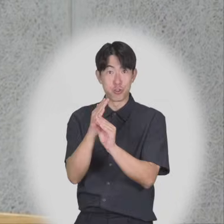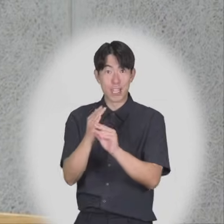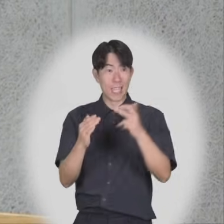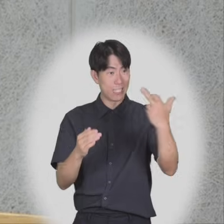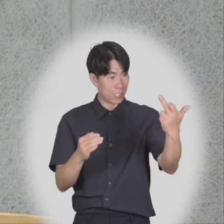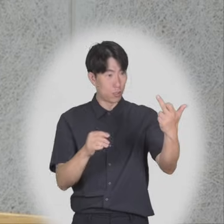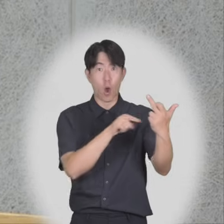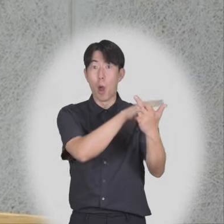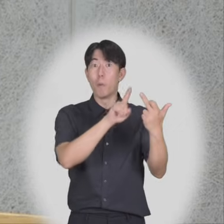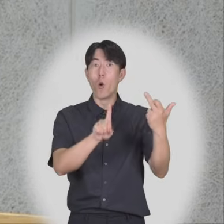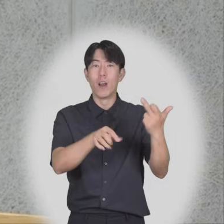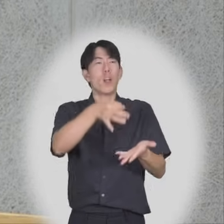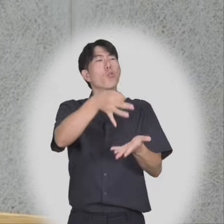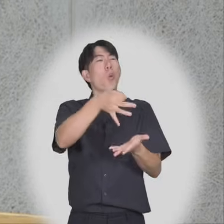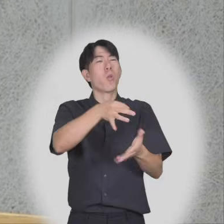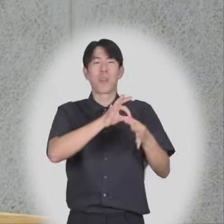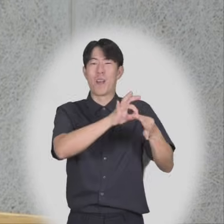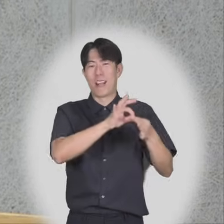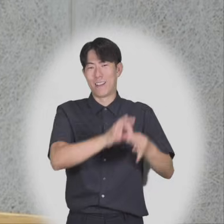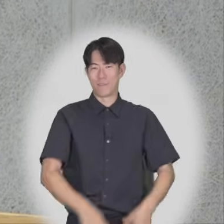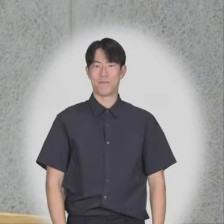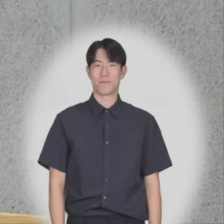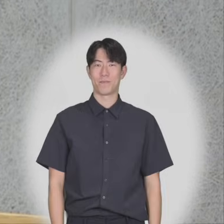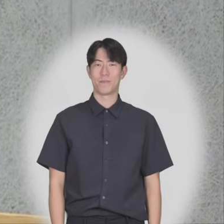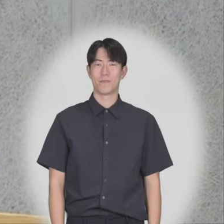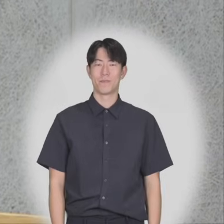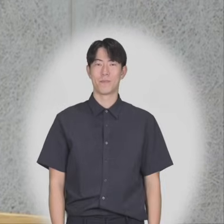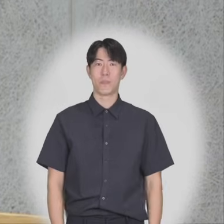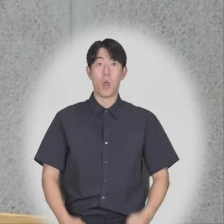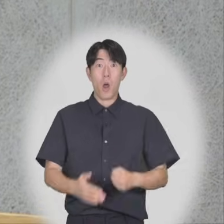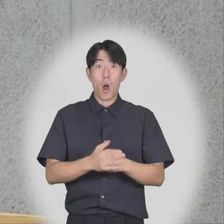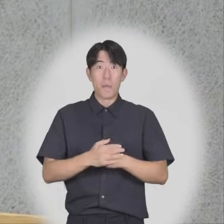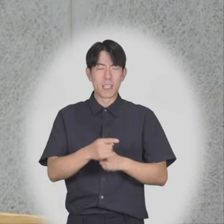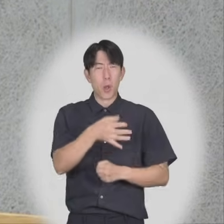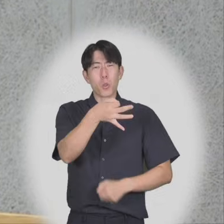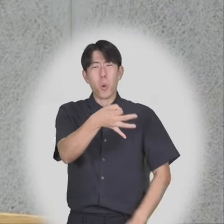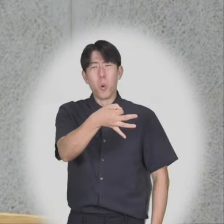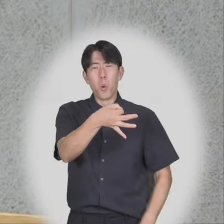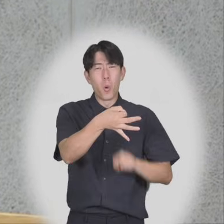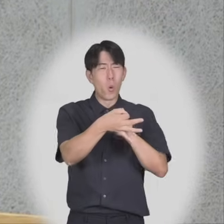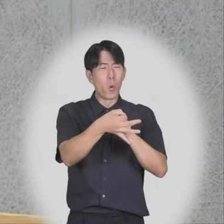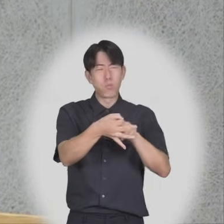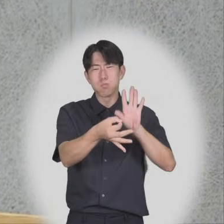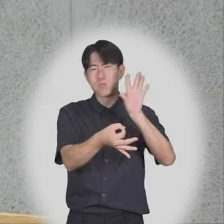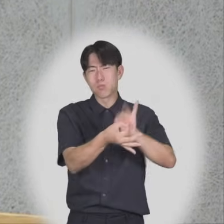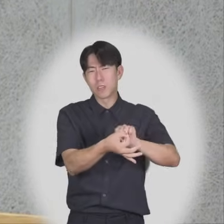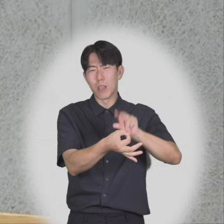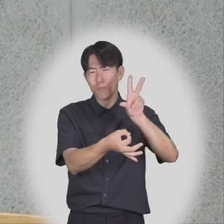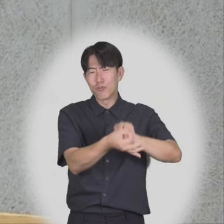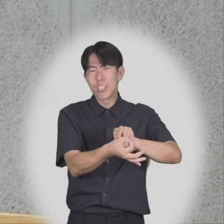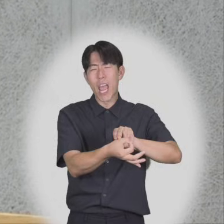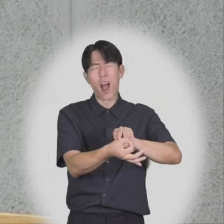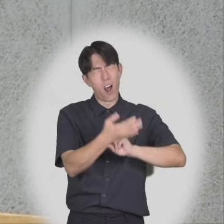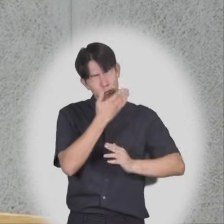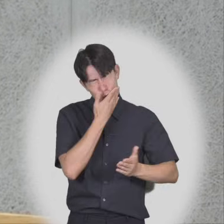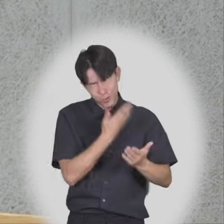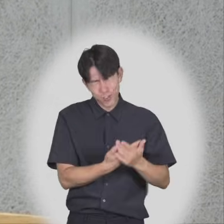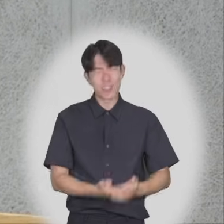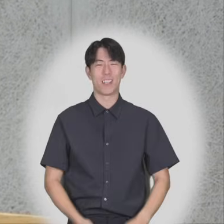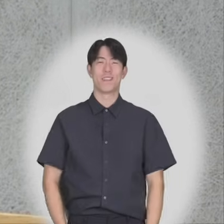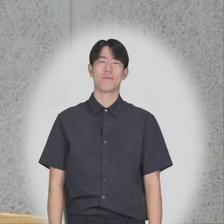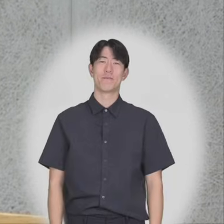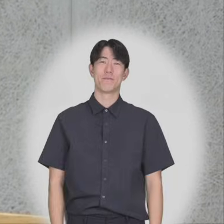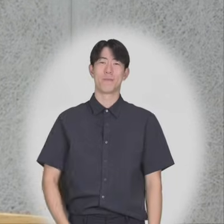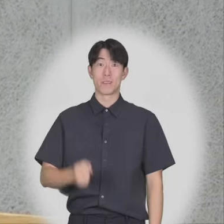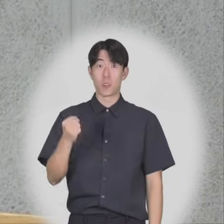대한 비유입니다. 물질에 대한 이야기입니다. 그만큼 이 물질의 문제라고 하는 것은 중요한 문제이기도 하고